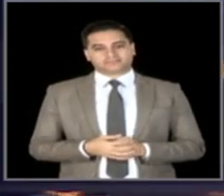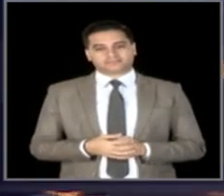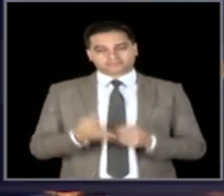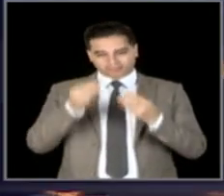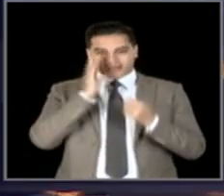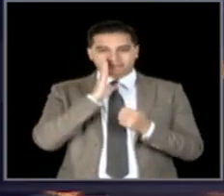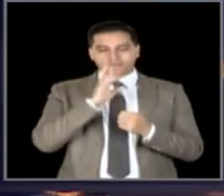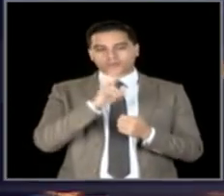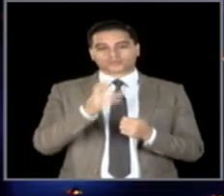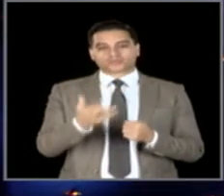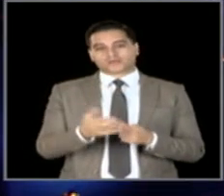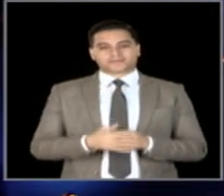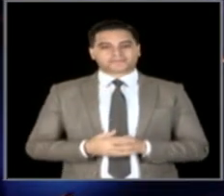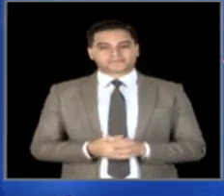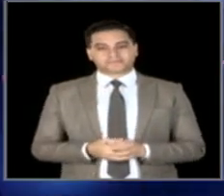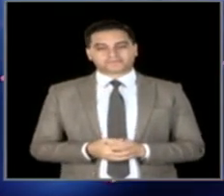علم والسؤال